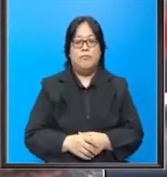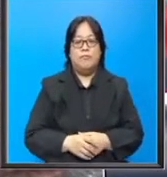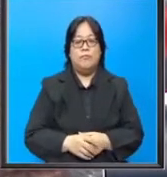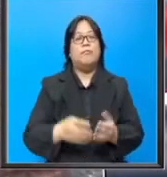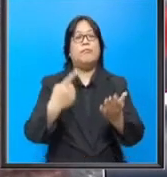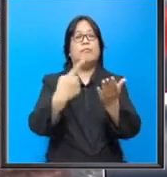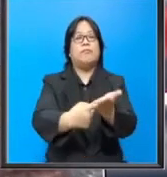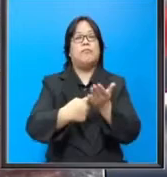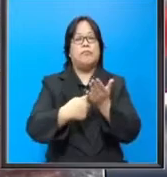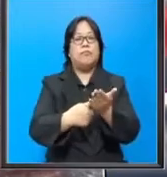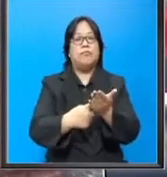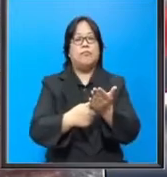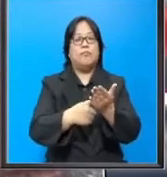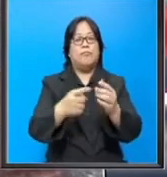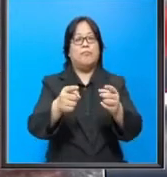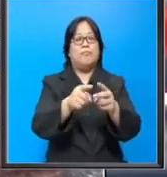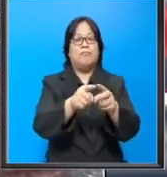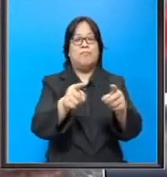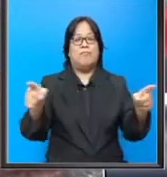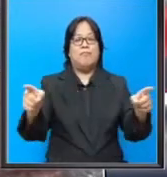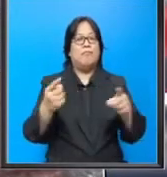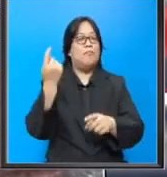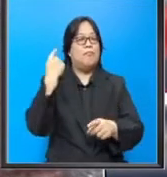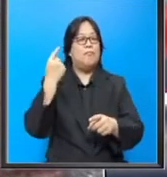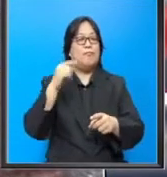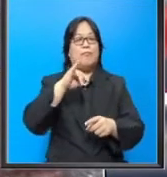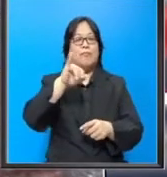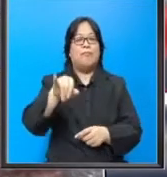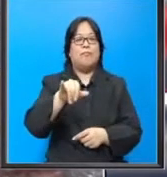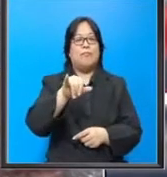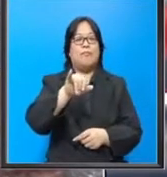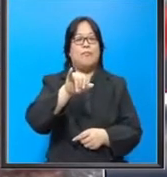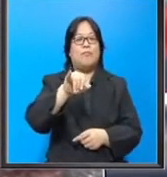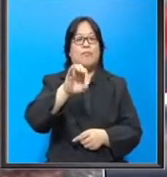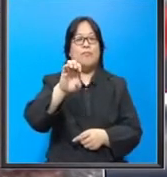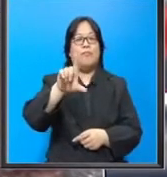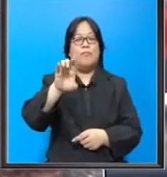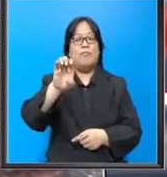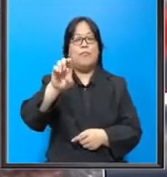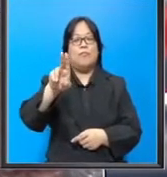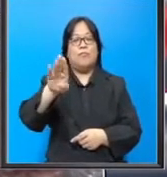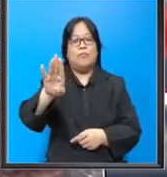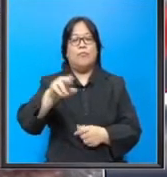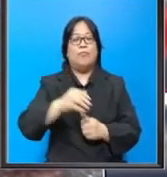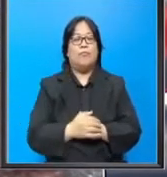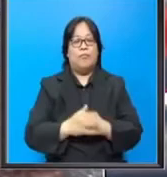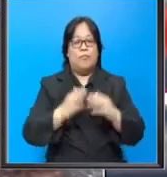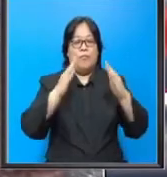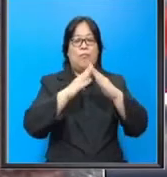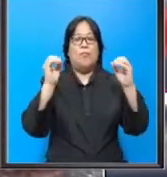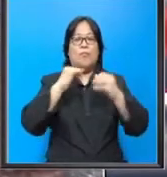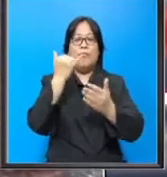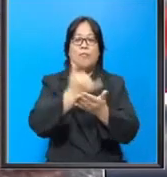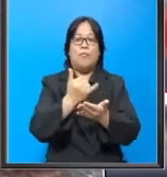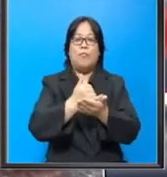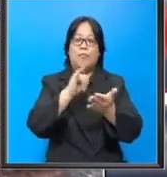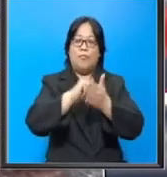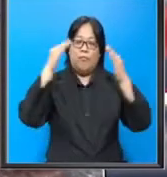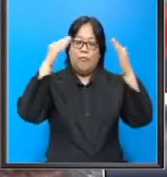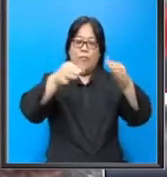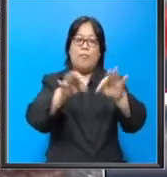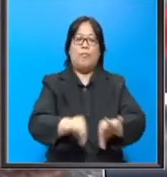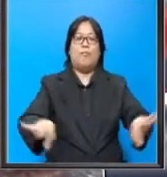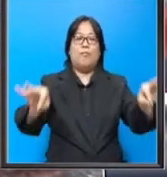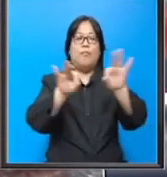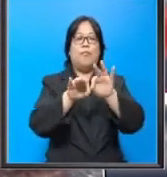bincangkan dengan panjang lebar tadi oleh yang memanggil Bung isu gelandang Bandar menjadi antara Fokus utama